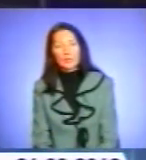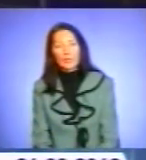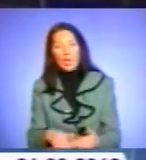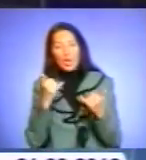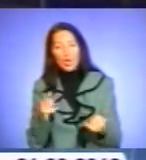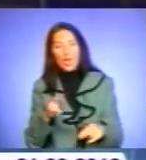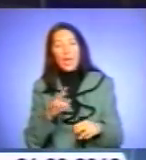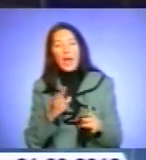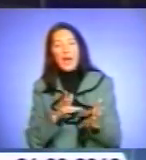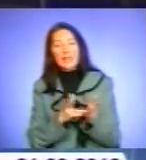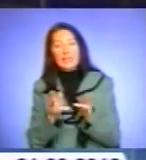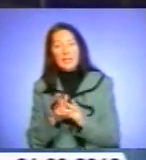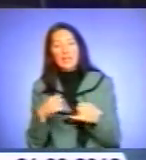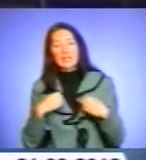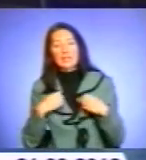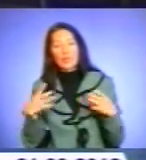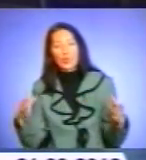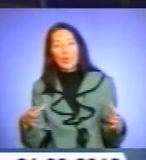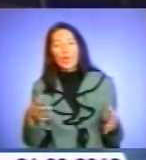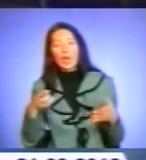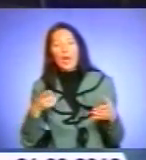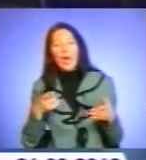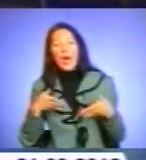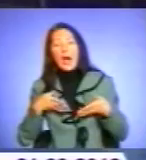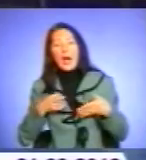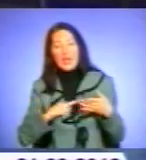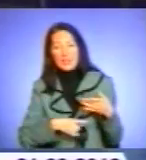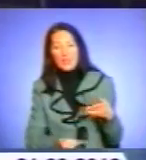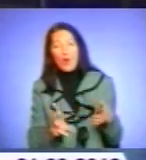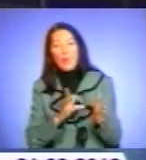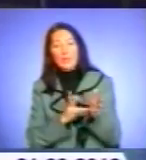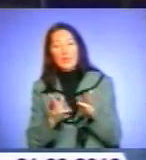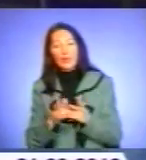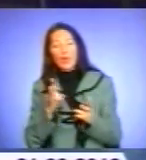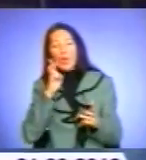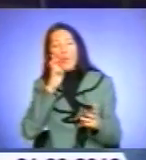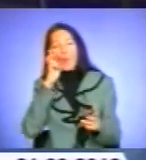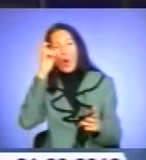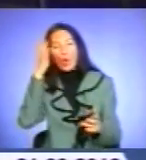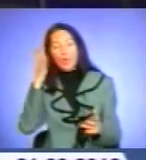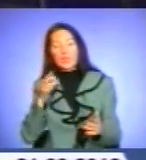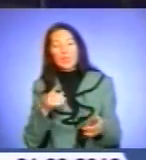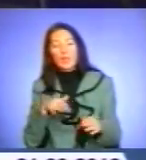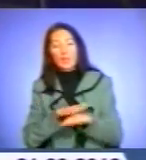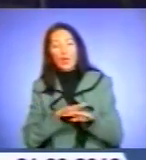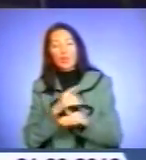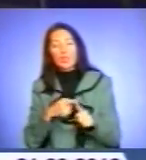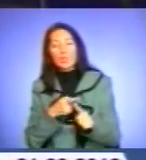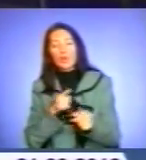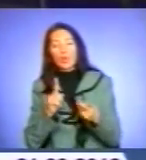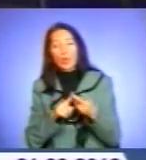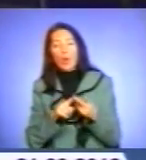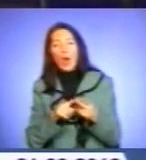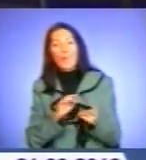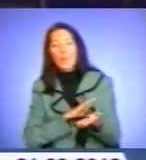Сьогодні християни святкують Різдво Пресвятої Богородиці. У народі називають Друга Пречиста. З цим святом пов'язано багато прикмет